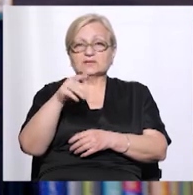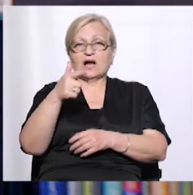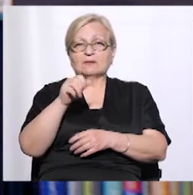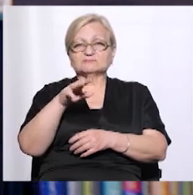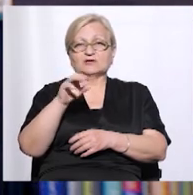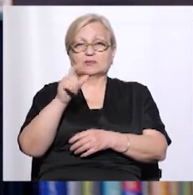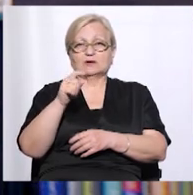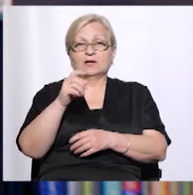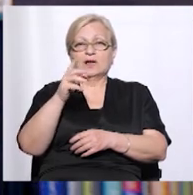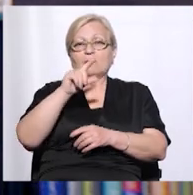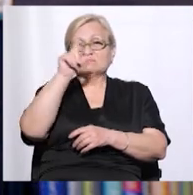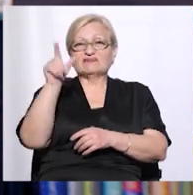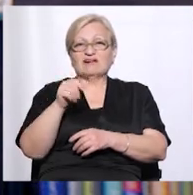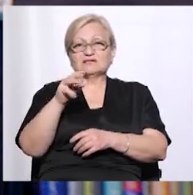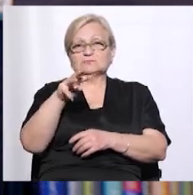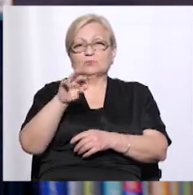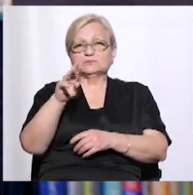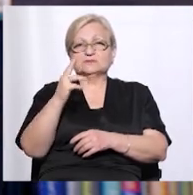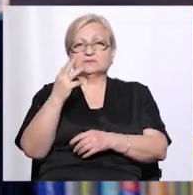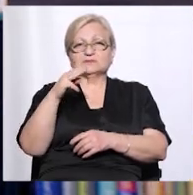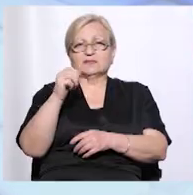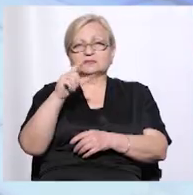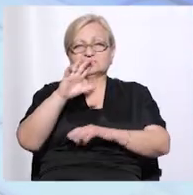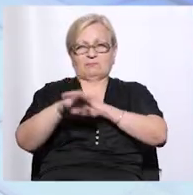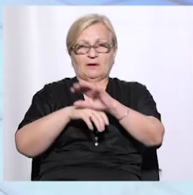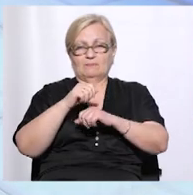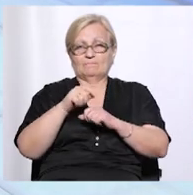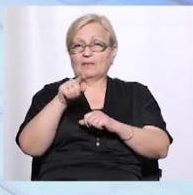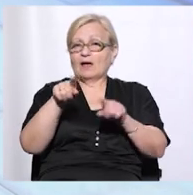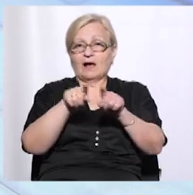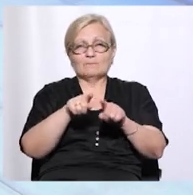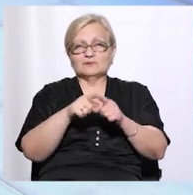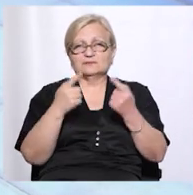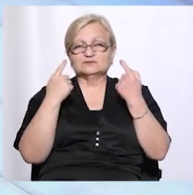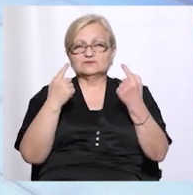შემოქმედების მწვერვალი ეს არის, მთვარის მოტაცება, და ამაზე დიდი